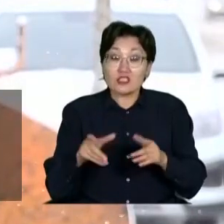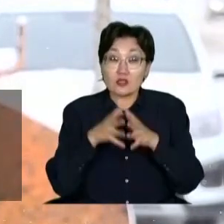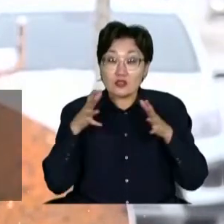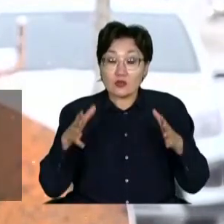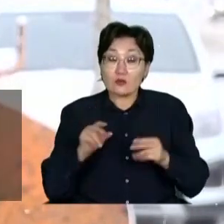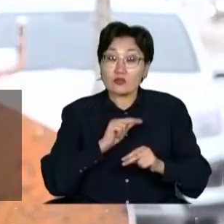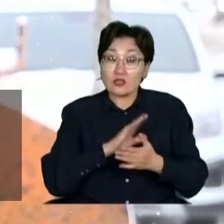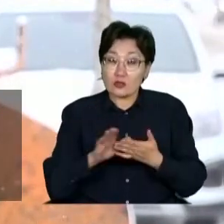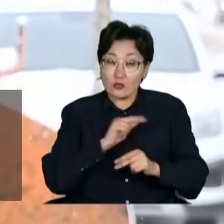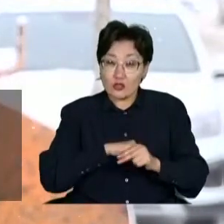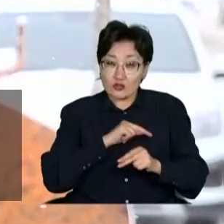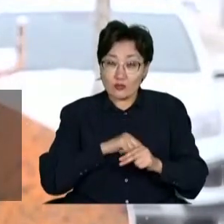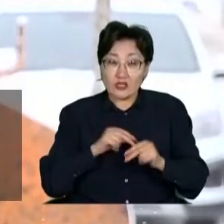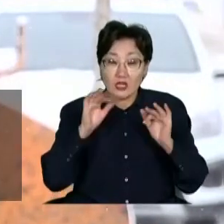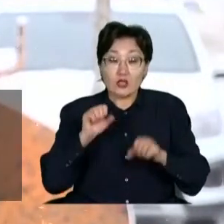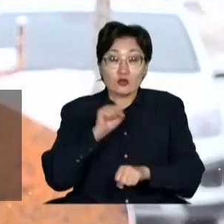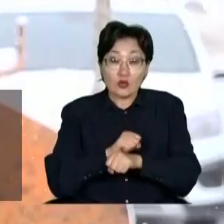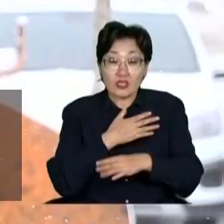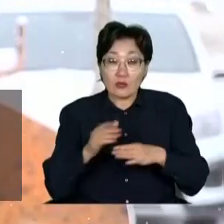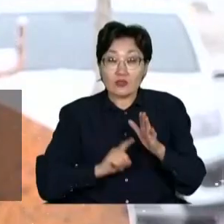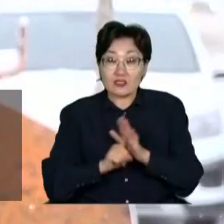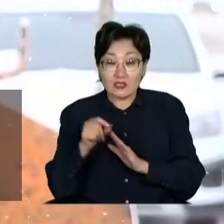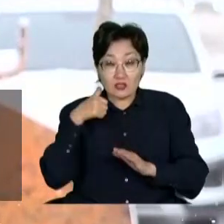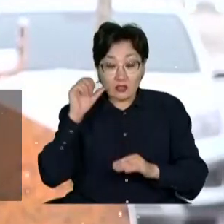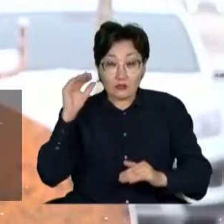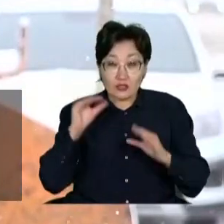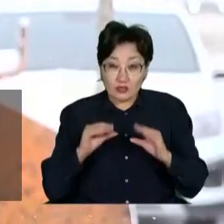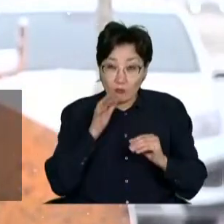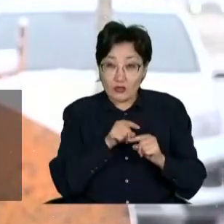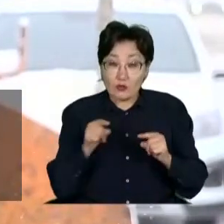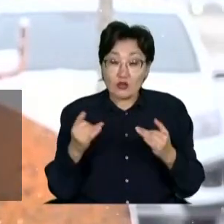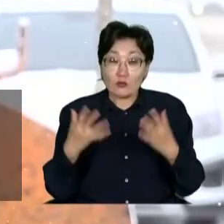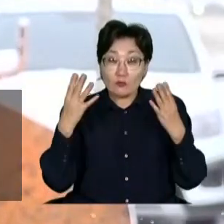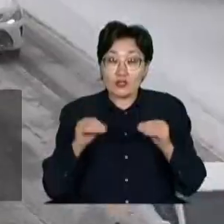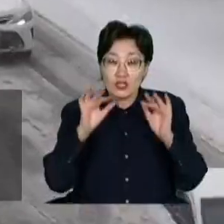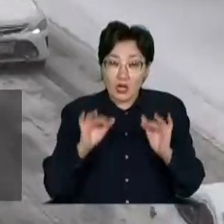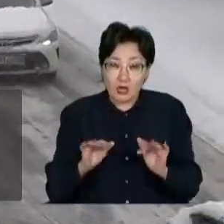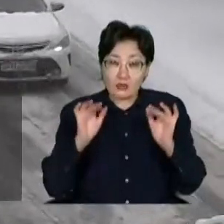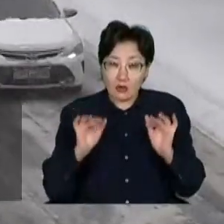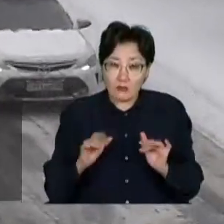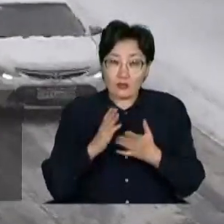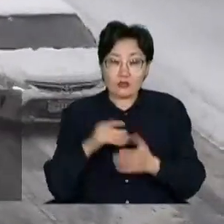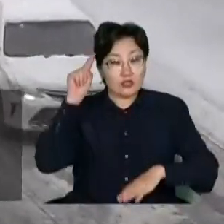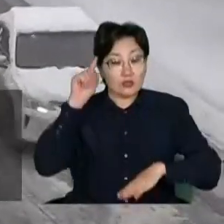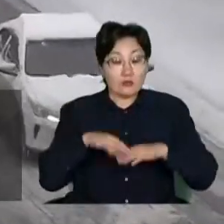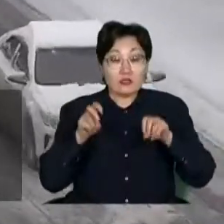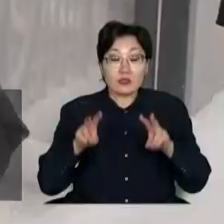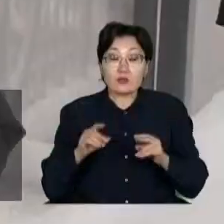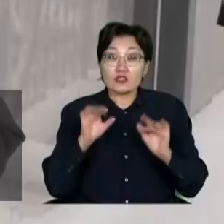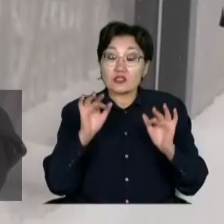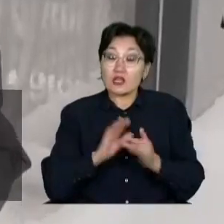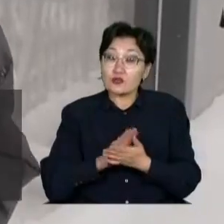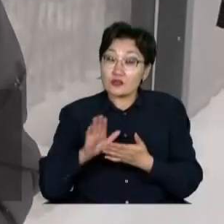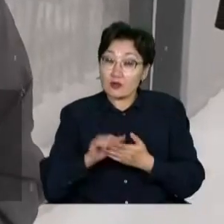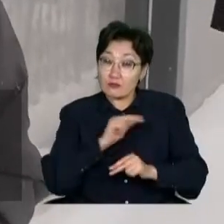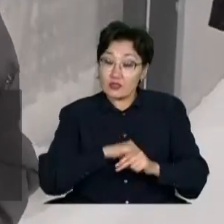тазалау жұмысы қар тоқтағанда басталады. Ал бұл жолы кешегі кешкі уақыттан бүгінге дейін тоқтаусыз жауды. Әкімдік өкілінің айтуынша қар тазалау